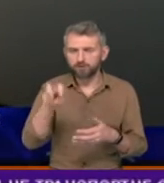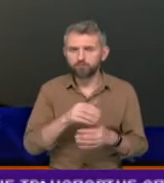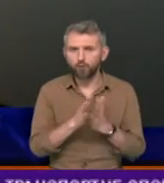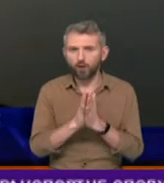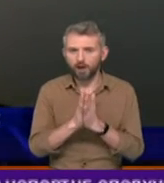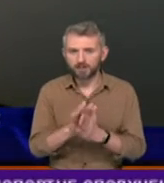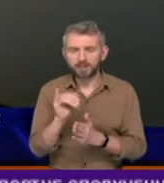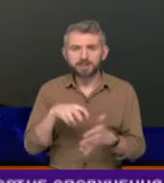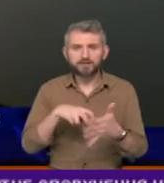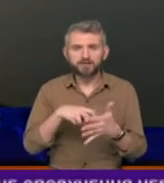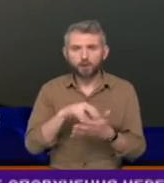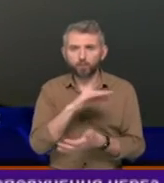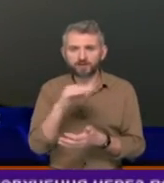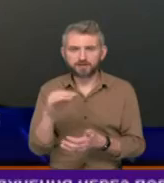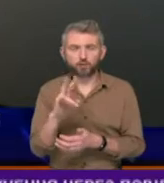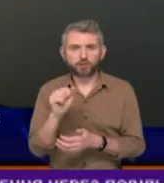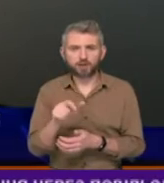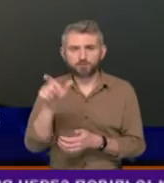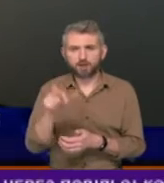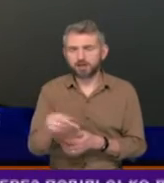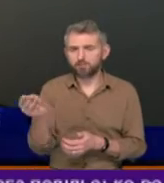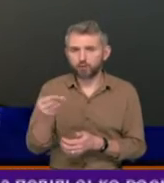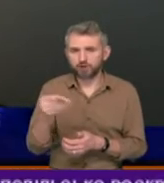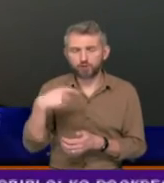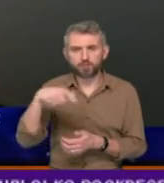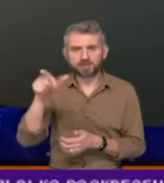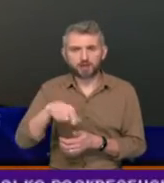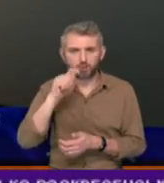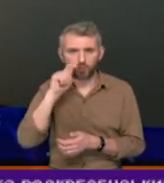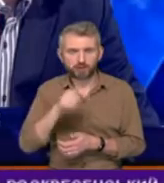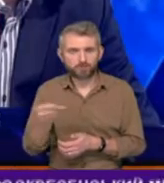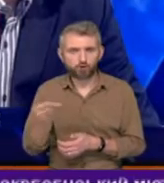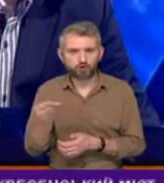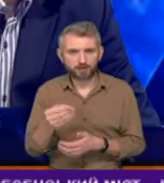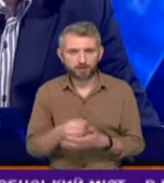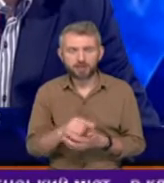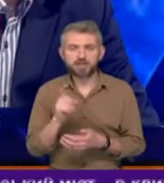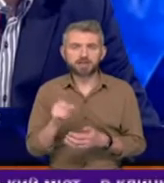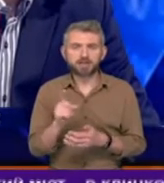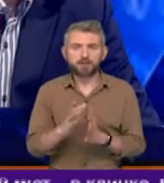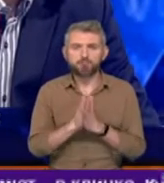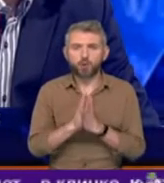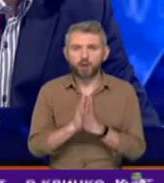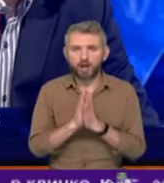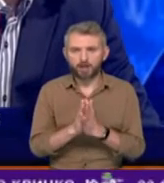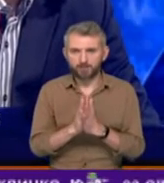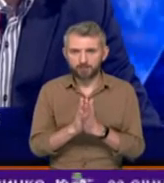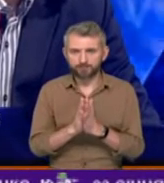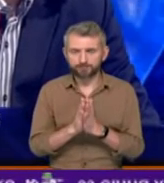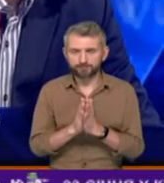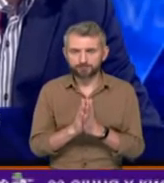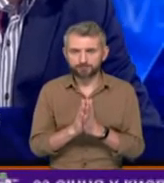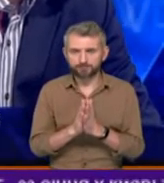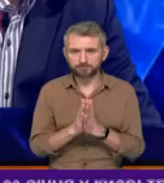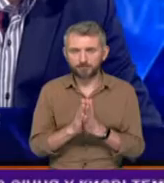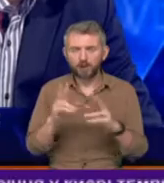прохання і листа офіційно на пана Порошенка, на президента України Порошенка, з проханням